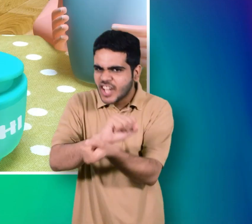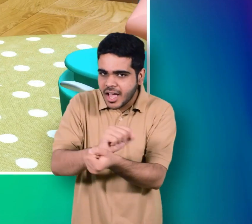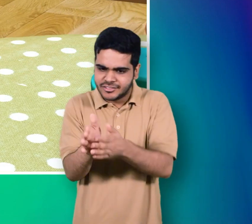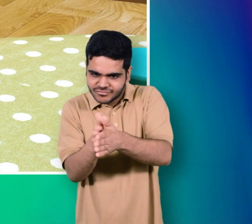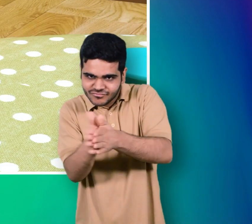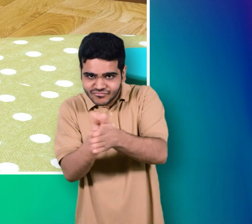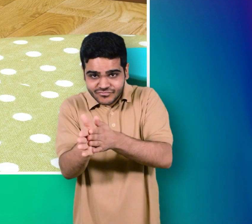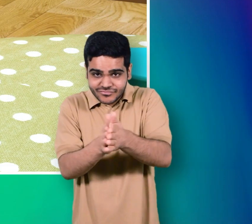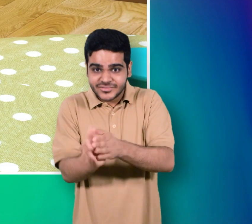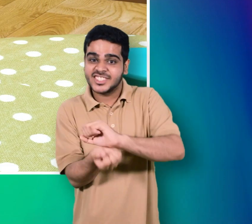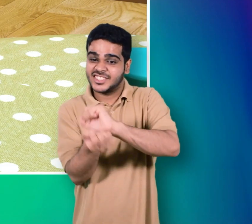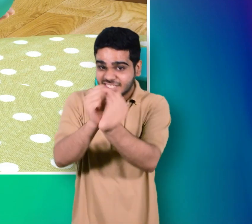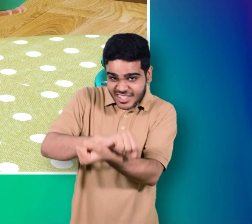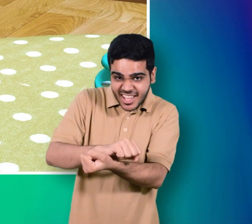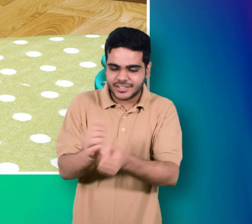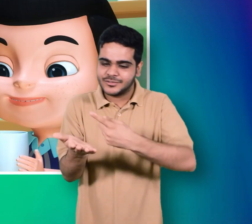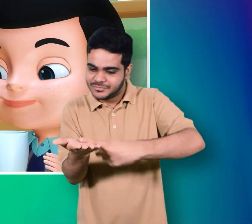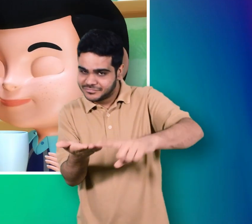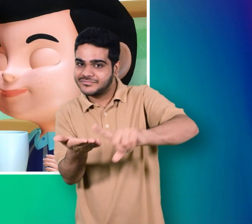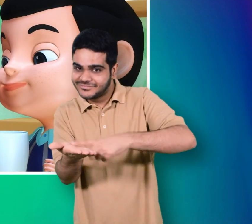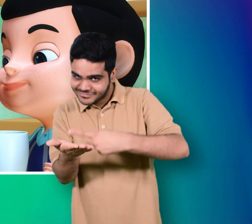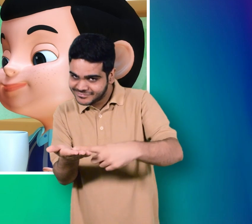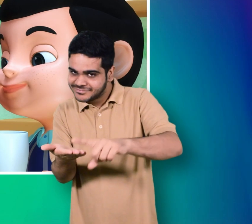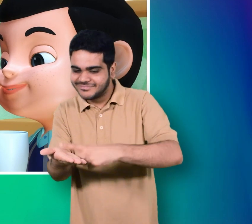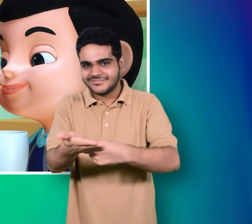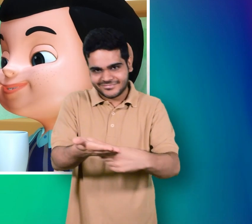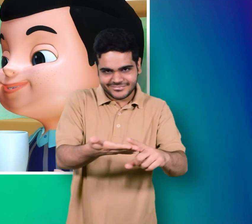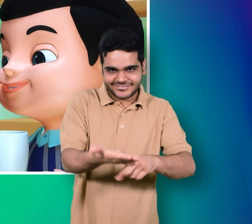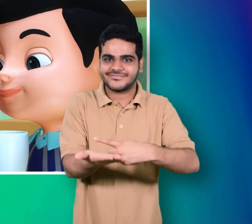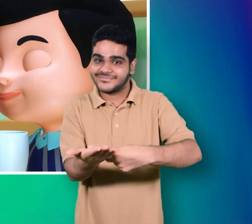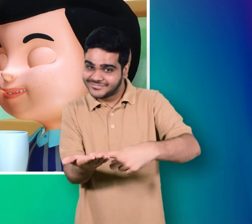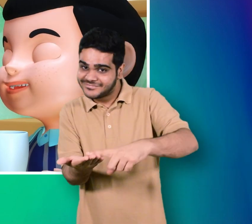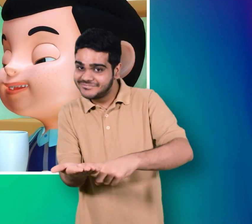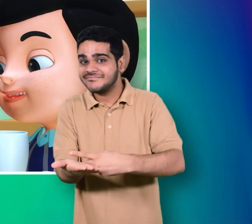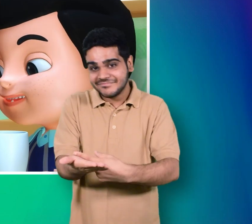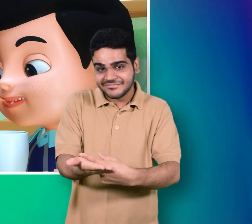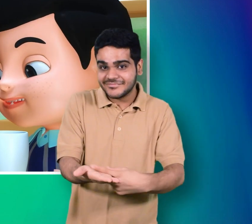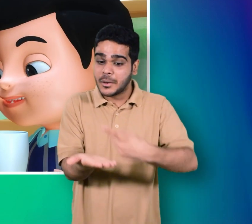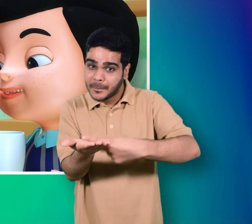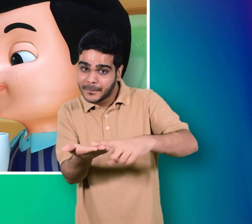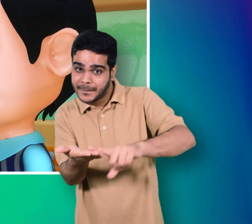दही बनाकर उसको मत कर, कभी बनाते माखन उससे।